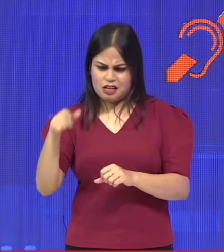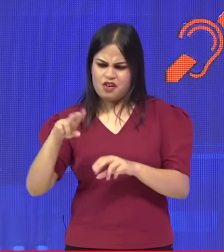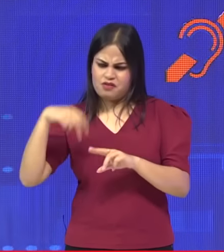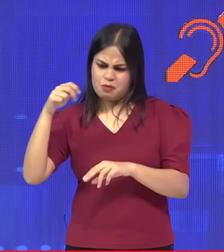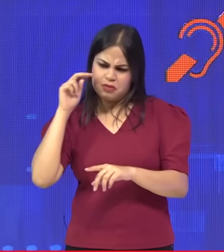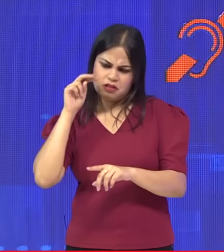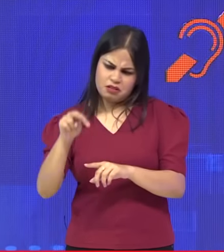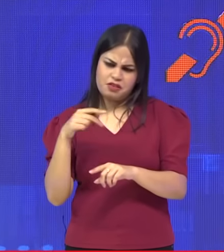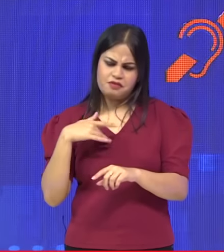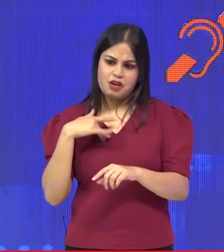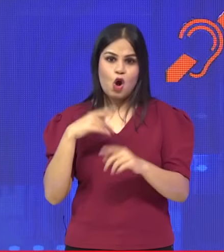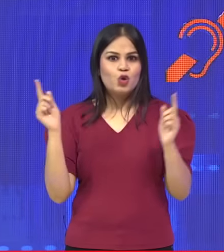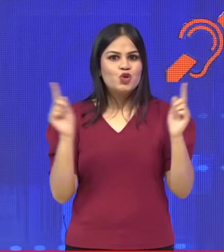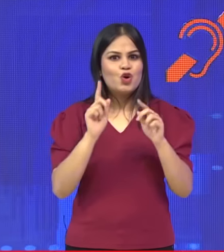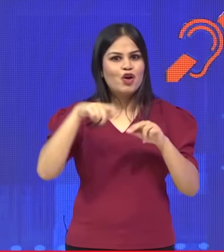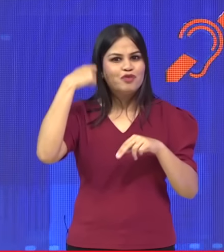क्राइम